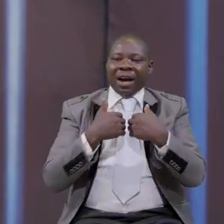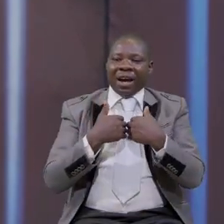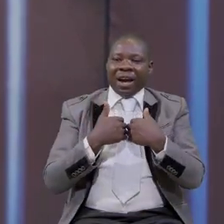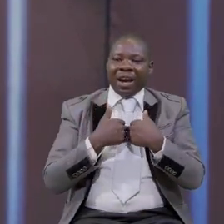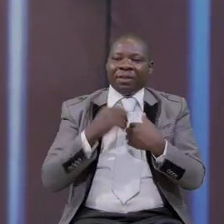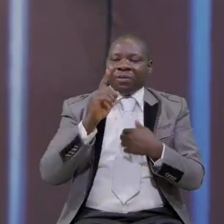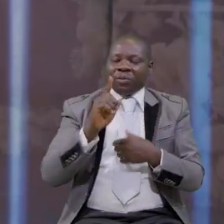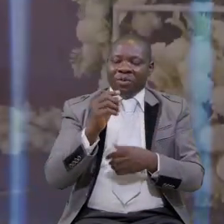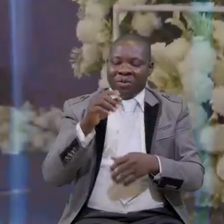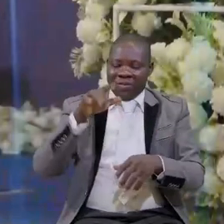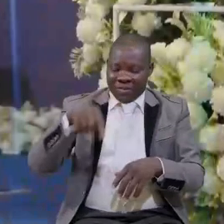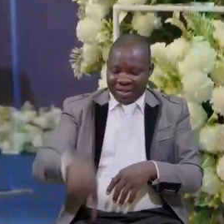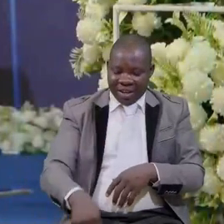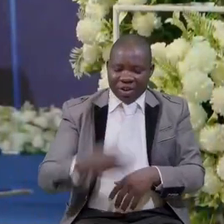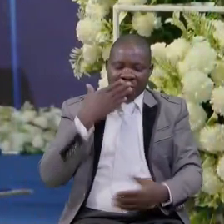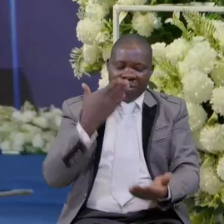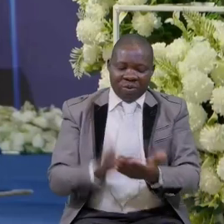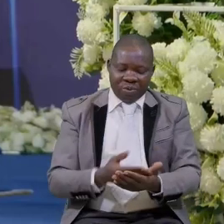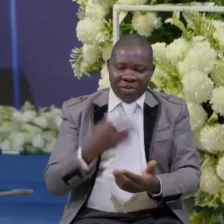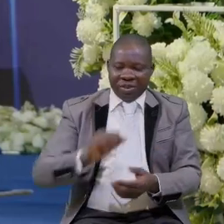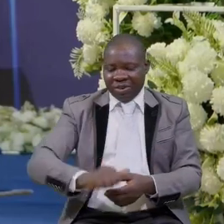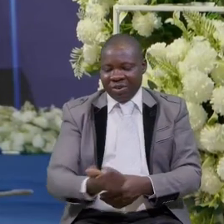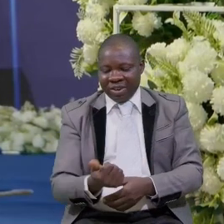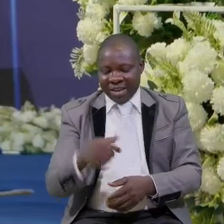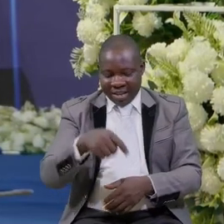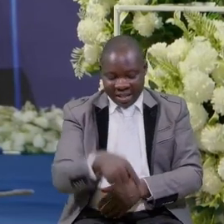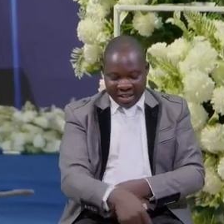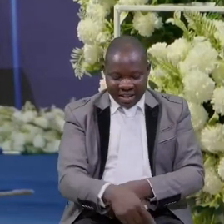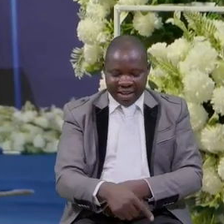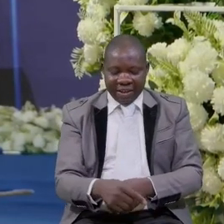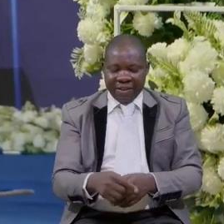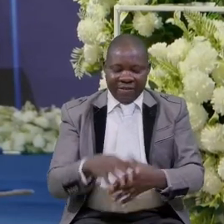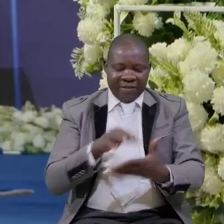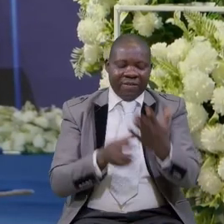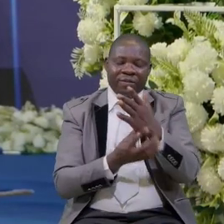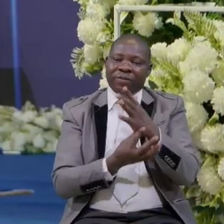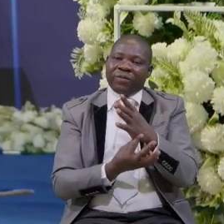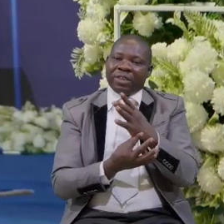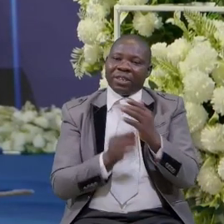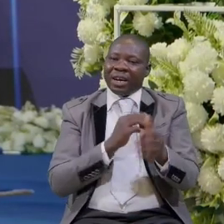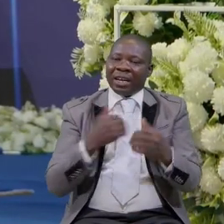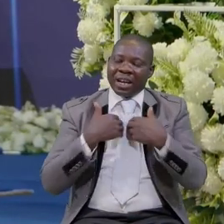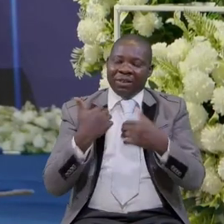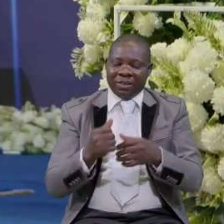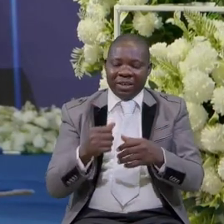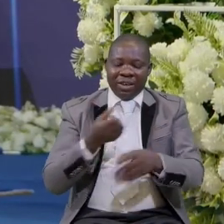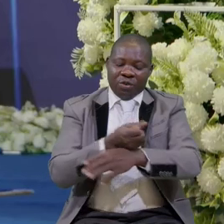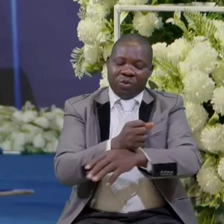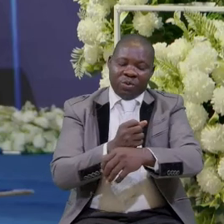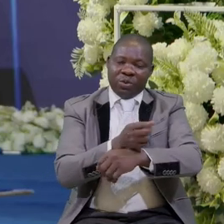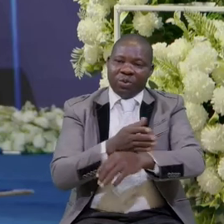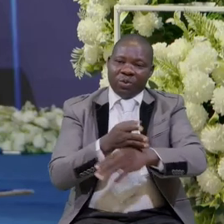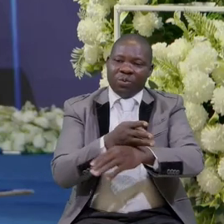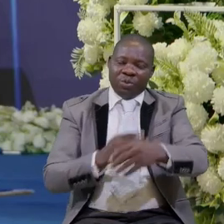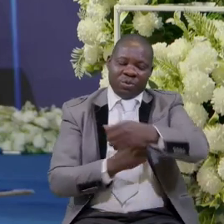pied en forme et l'autre pied, il y avait plus de d'os dedans. et il avait un bâton, il a enroulé